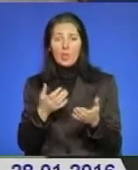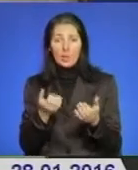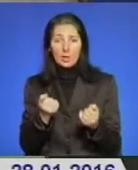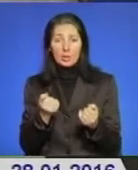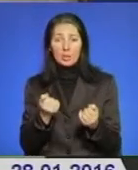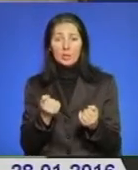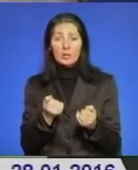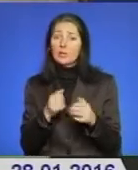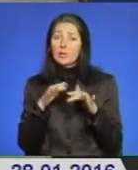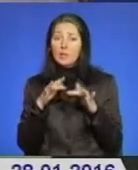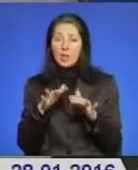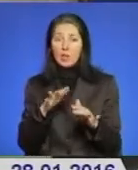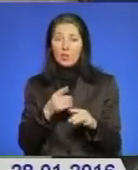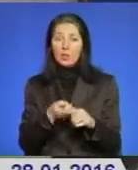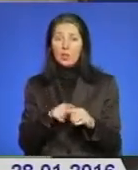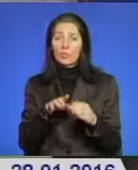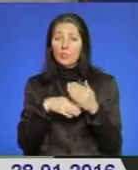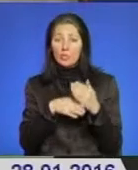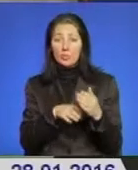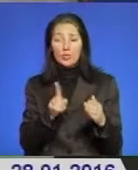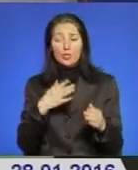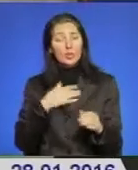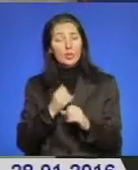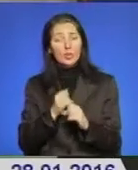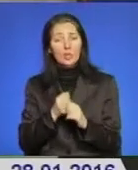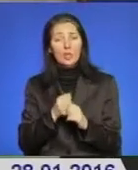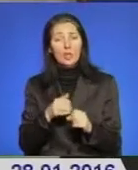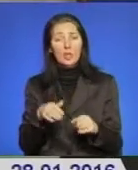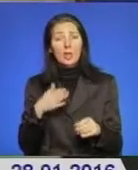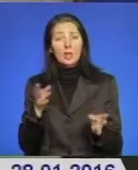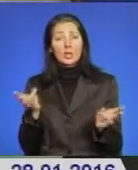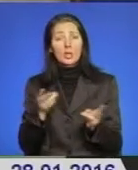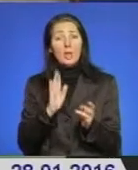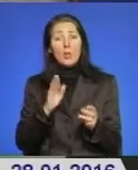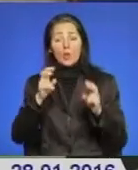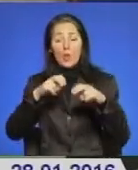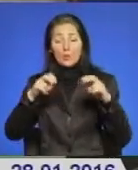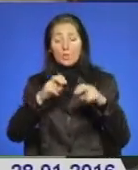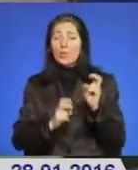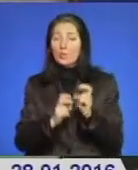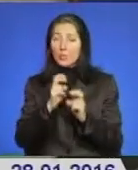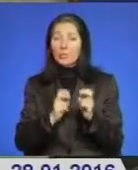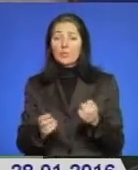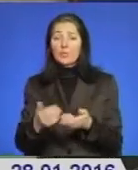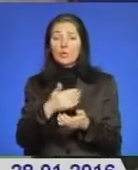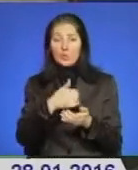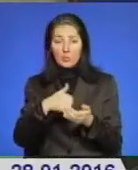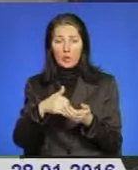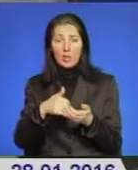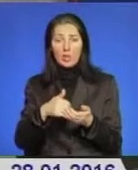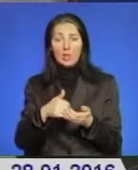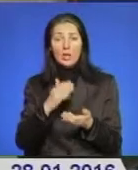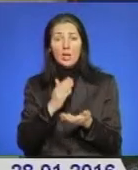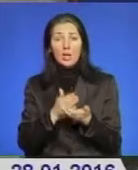цілу низку заходів. Яким чином? Ну, що ми зробили? Все-таки треба було обстежити підприємство, треба було зібрати